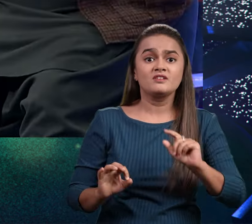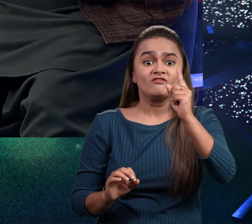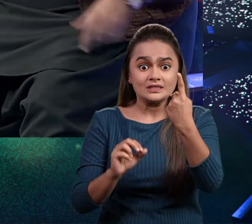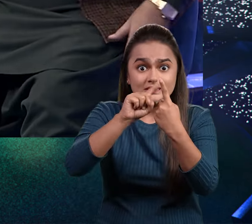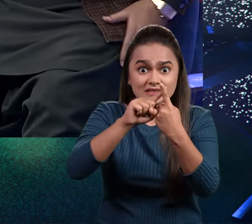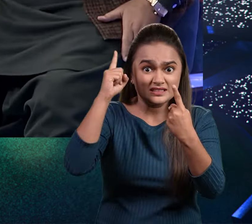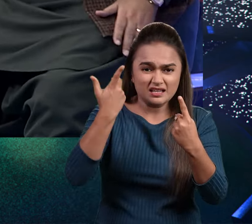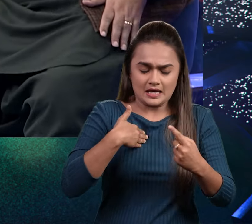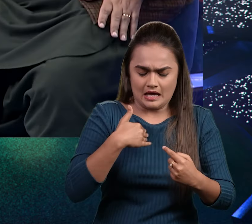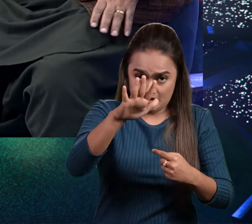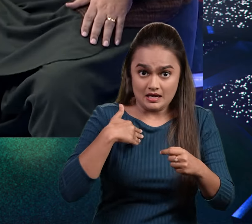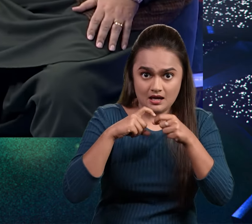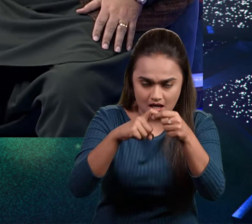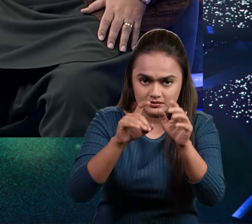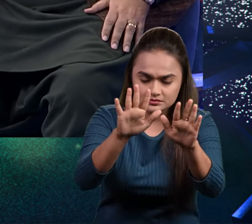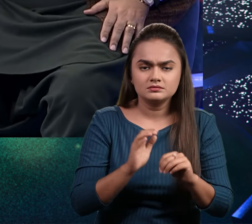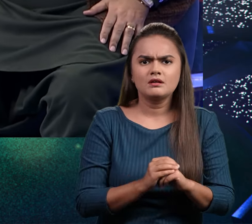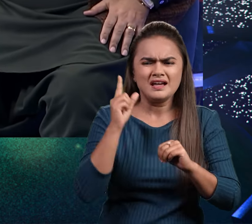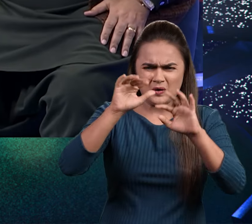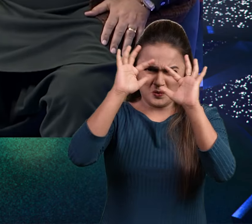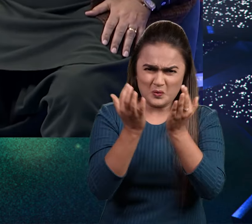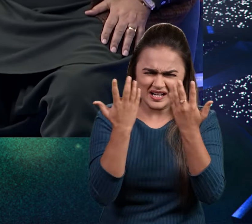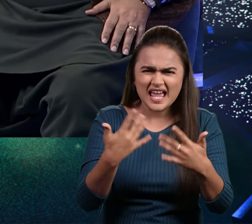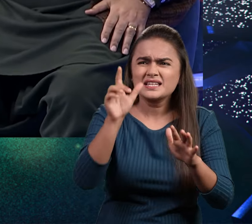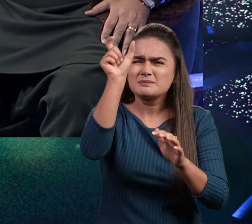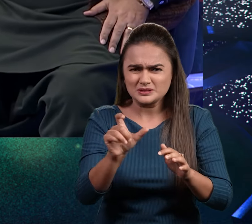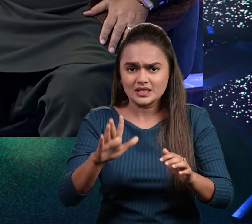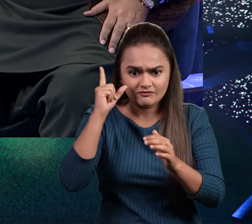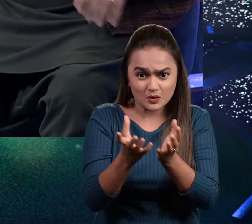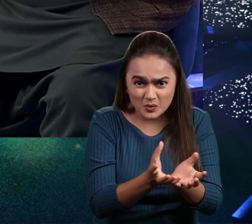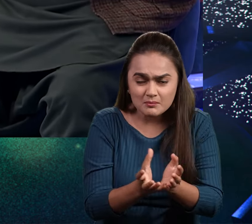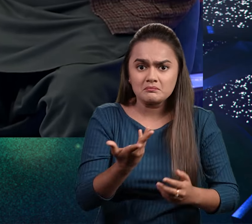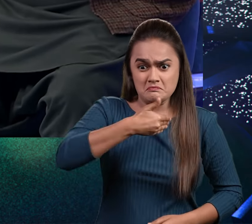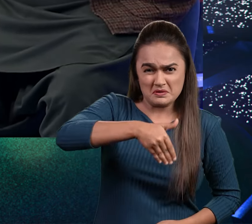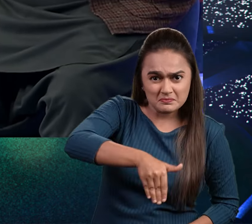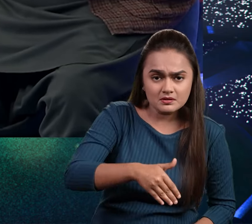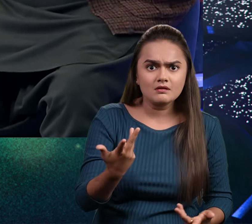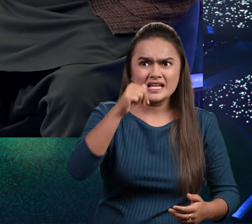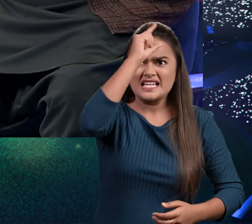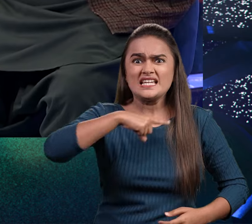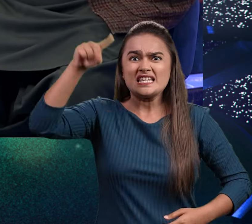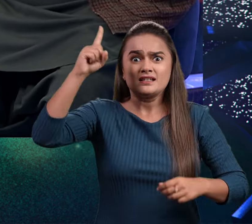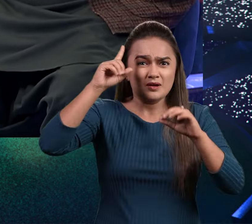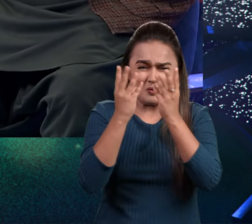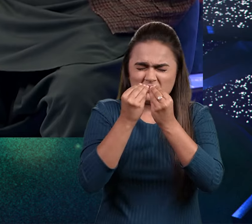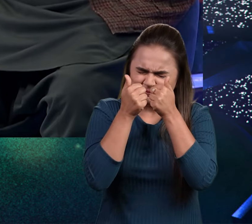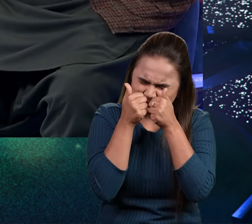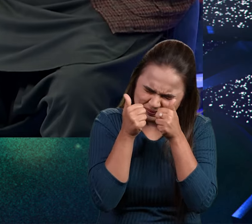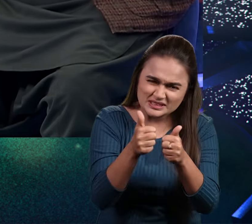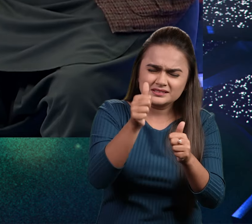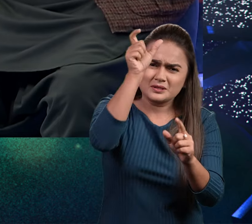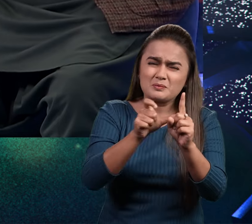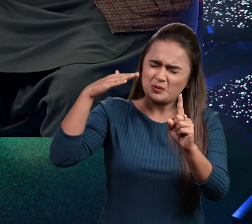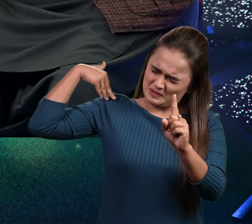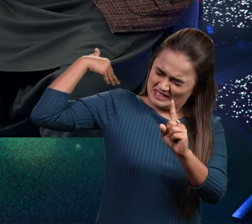नमबर एक मैं तुम्हें पुछता हूँ दुनिया में कोई ऐसा बंदा है जो विकेट कीपर बैट्समन हिंदुस्तान का आज